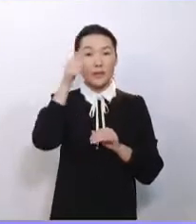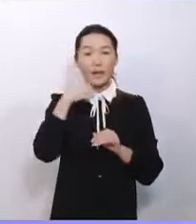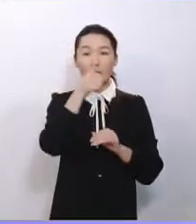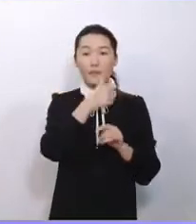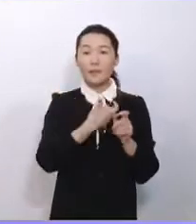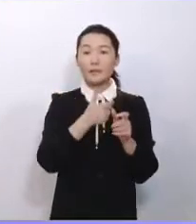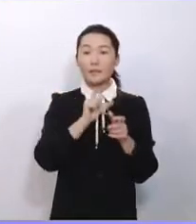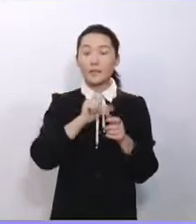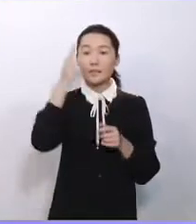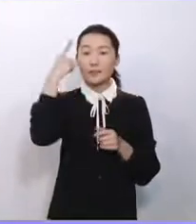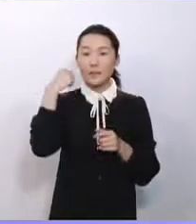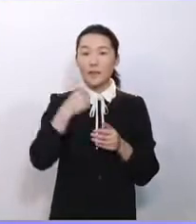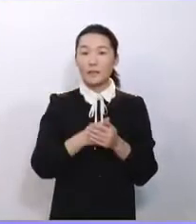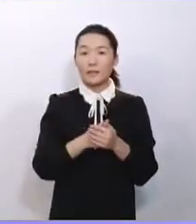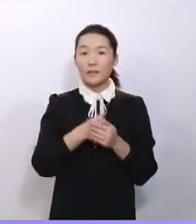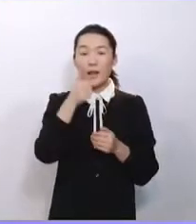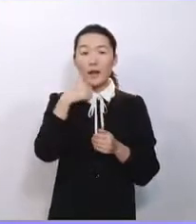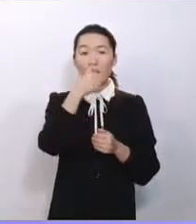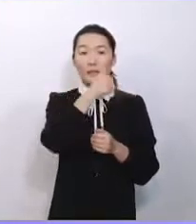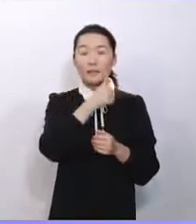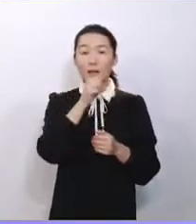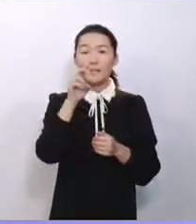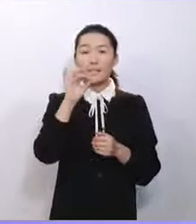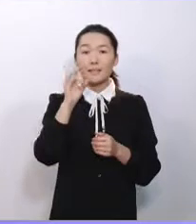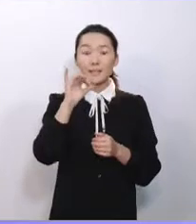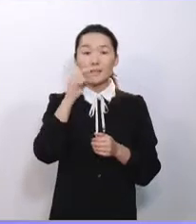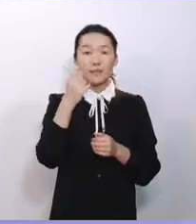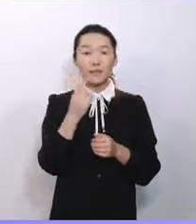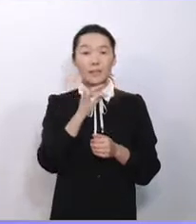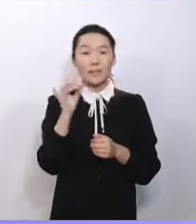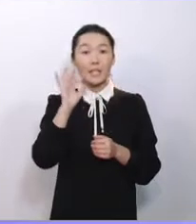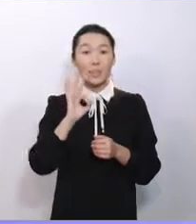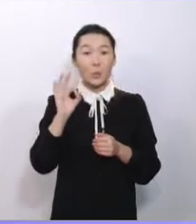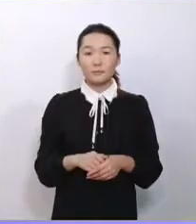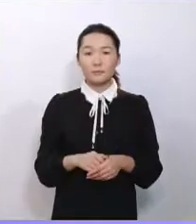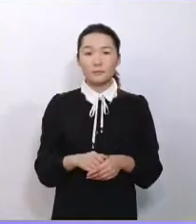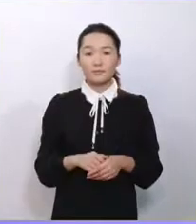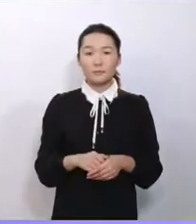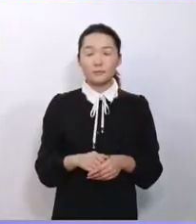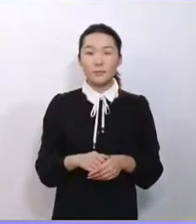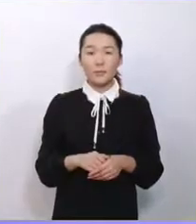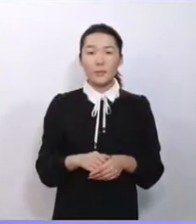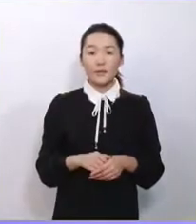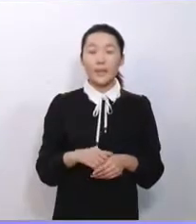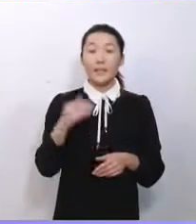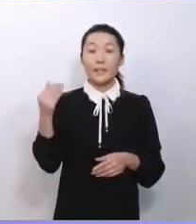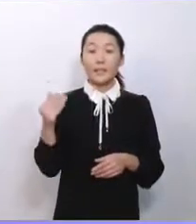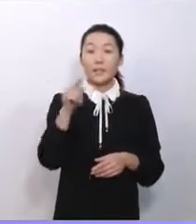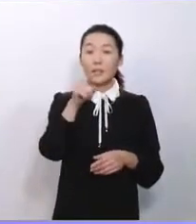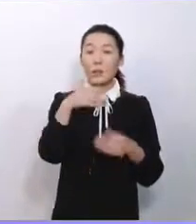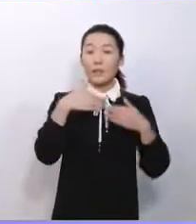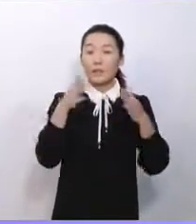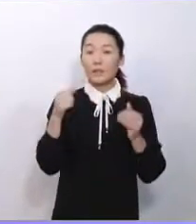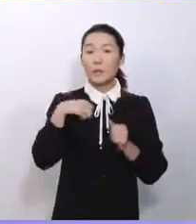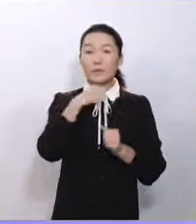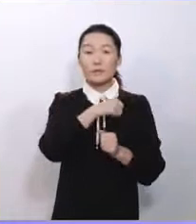тайнах этих знает. Тайну единицы и нуля тоже знаю я, ее вы раскроете